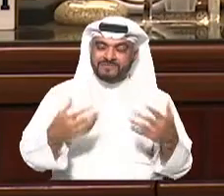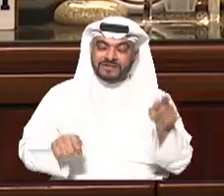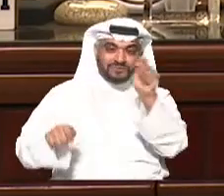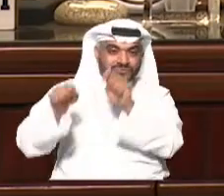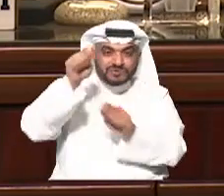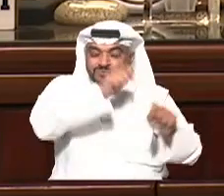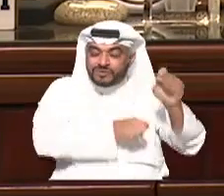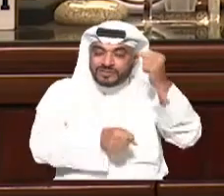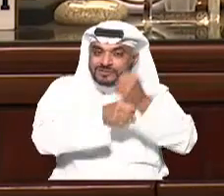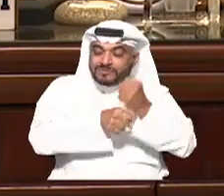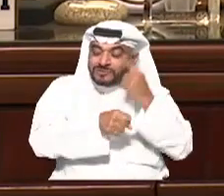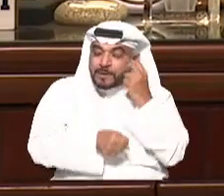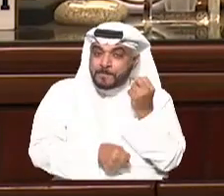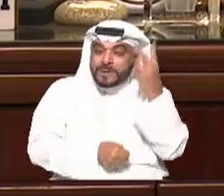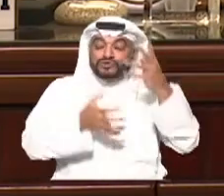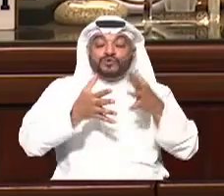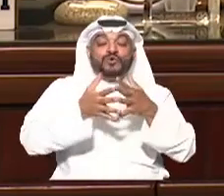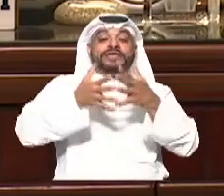مشروع كبير